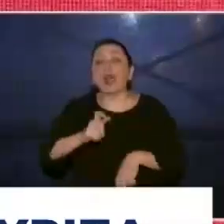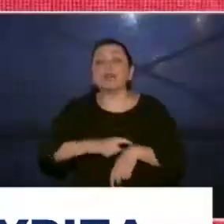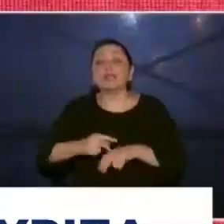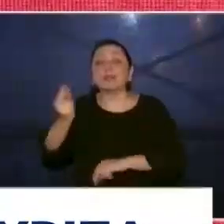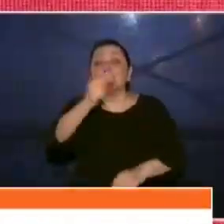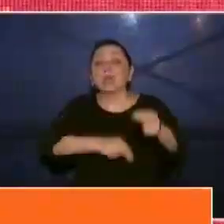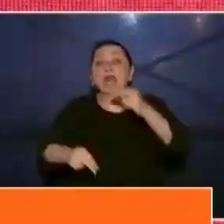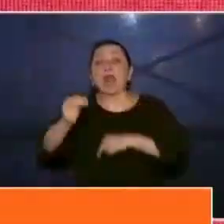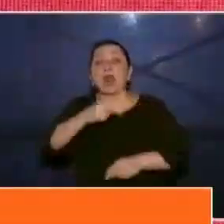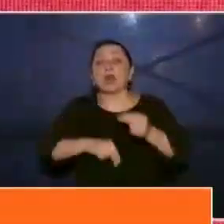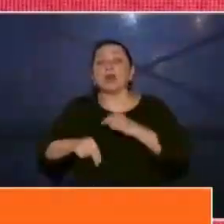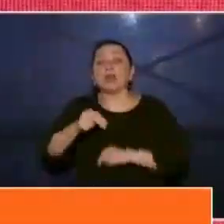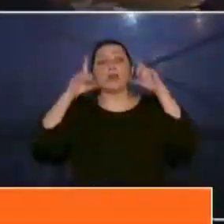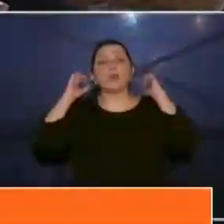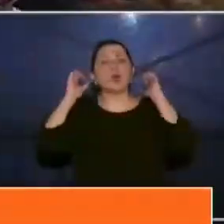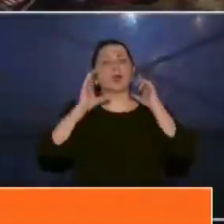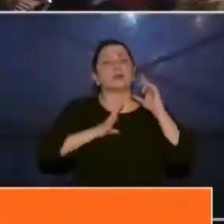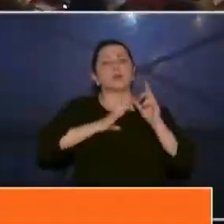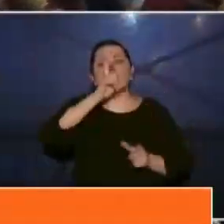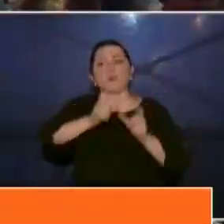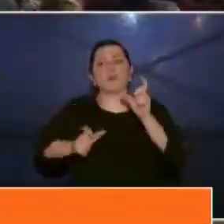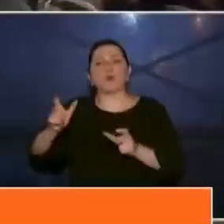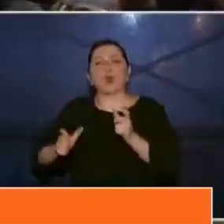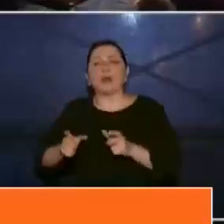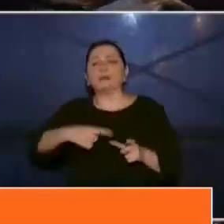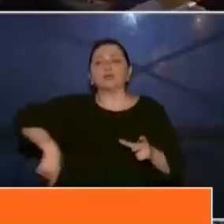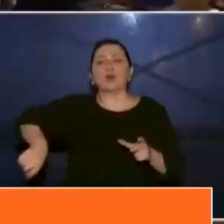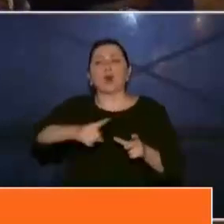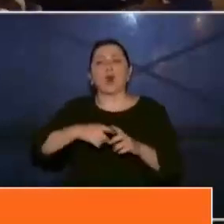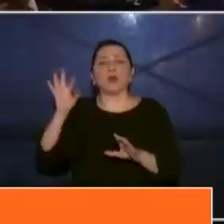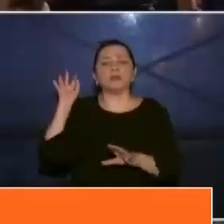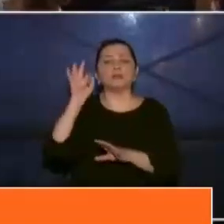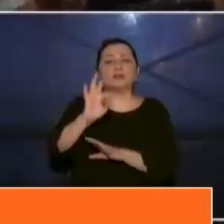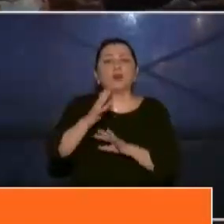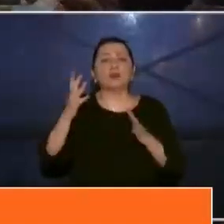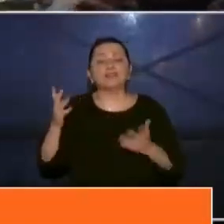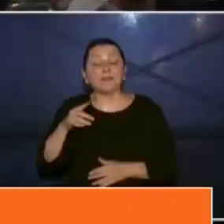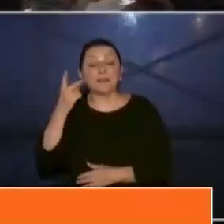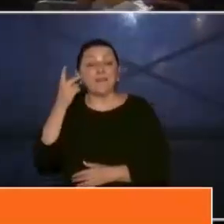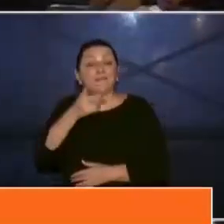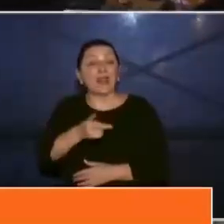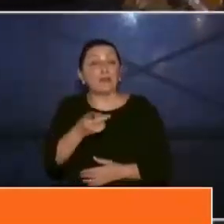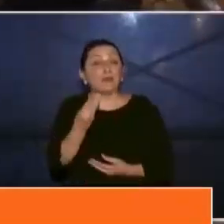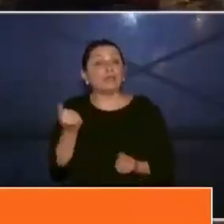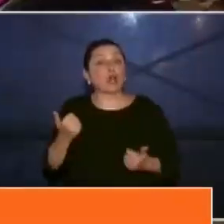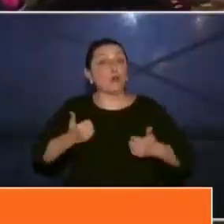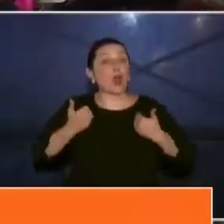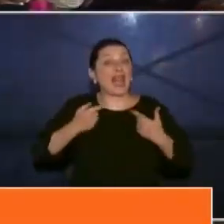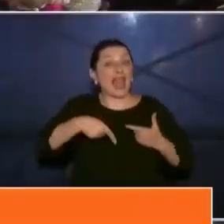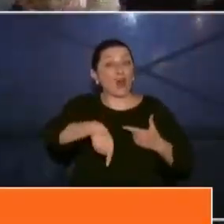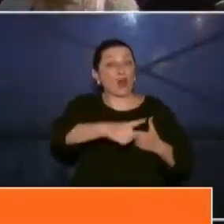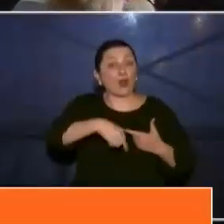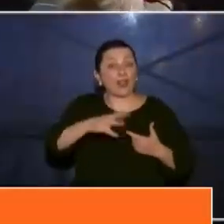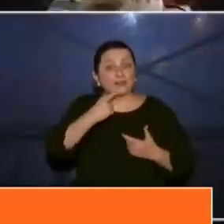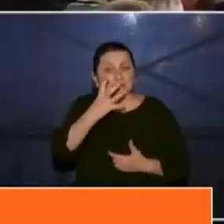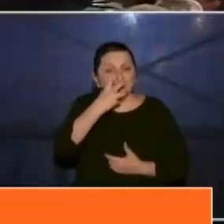απολύτικος κάποιες φορές τρόπος αντίδρασης. Να μετατρέψουμε αυτή την νεανική αγανάκτηση σε πολιτική δράση. Να